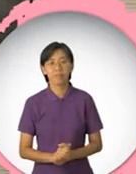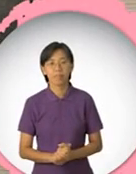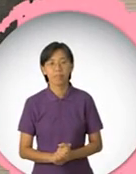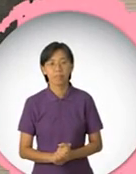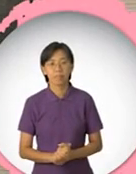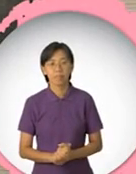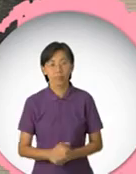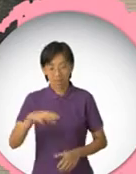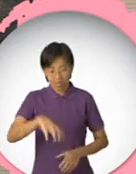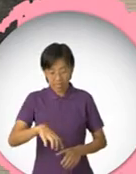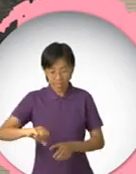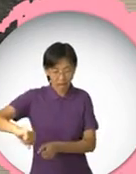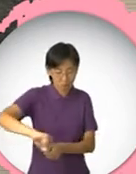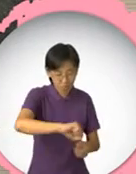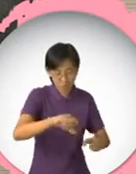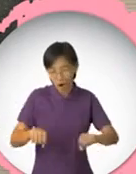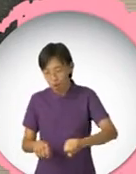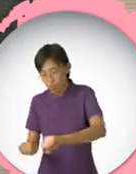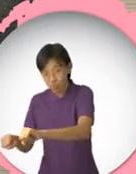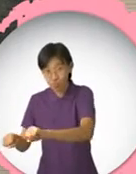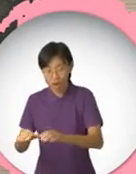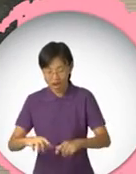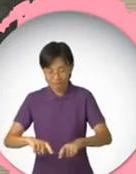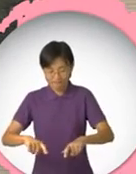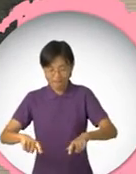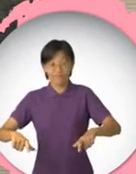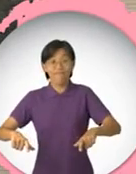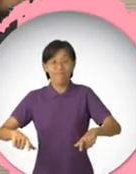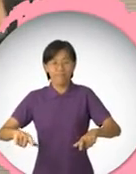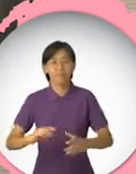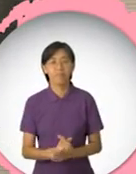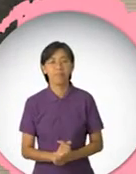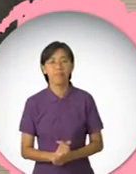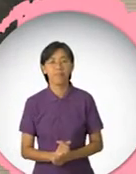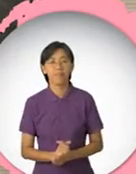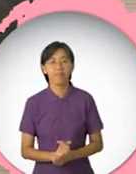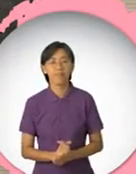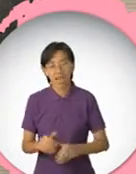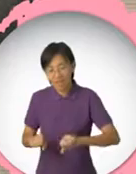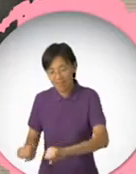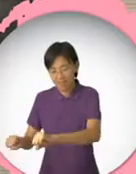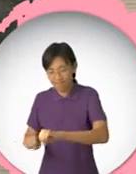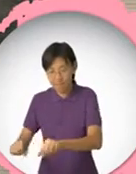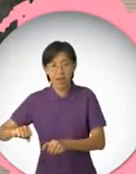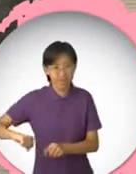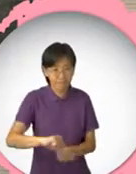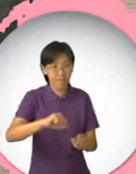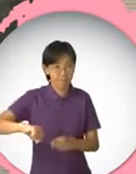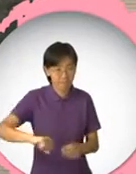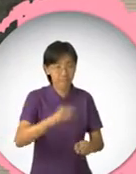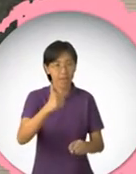าเกินไป ตอนนี้สังเกตจะมีฟองอากาศอยู่ ใช่แล้วก็อาจจะต้องตบๆลงไปได้ค่ะไม่มีปัญห